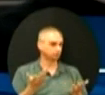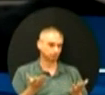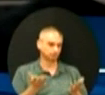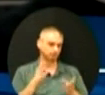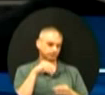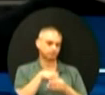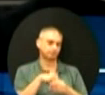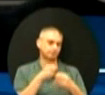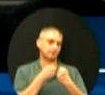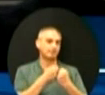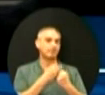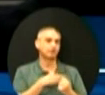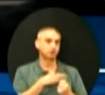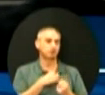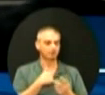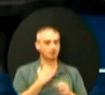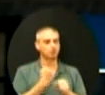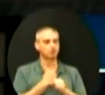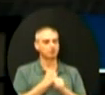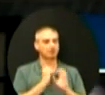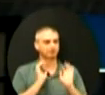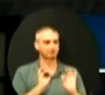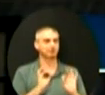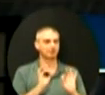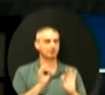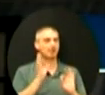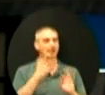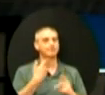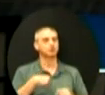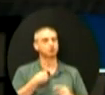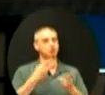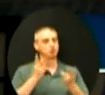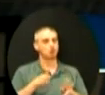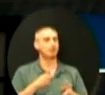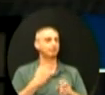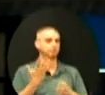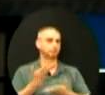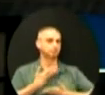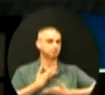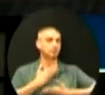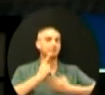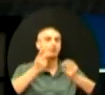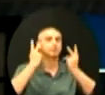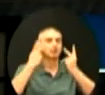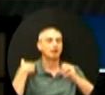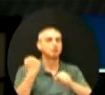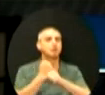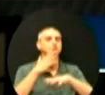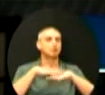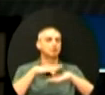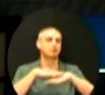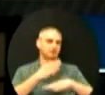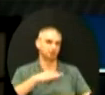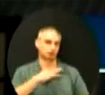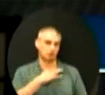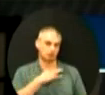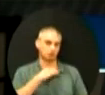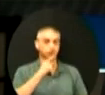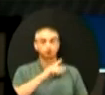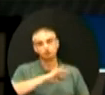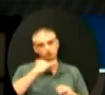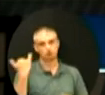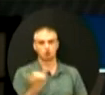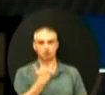הוא חלק מהמאבק שלנו. ואנחנו נעשה גם את מה שאנחנו יכולות ויכולים להשיג, אבל בעיקר נעשה את התפקיד שלנו, שזה